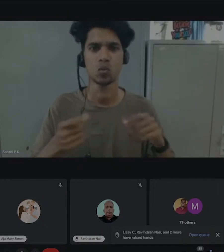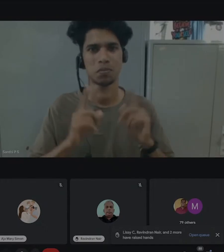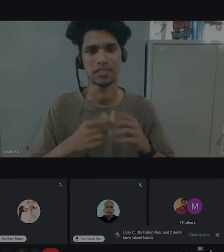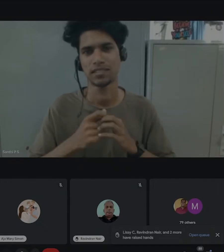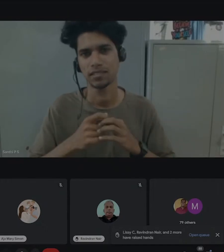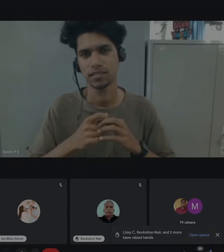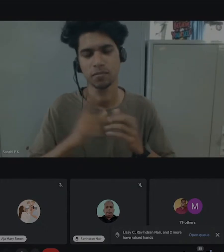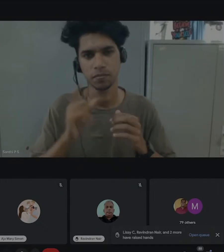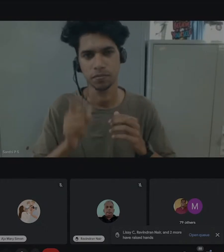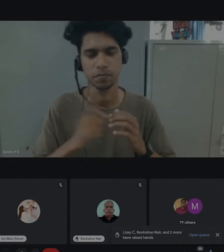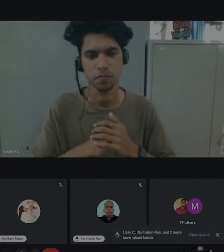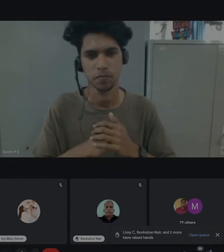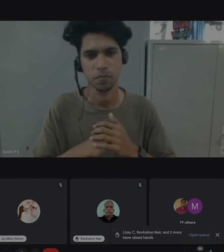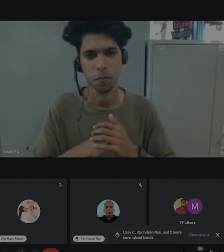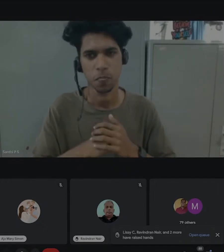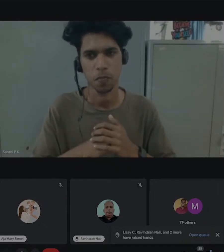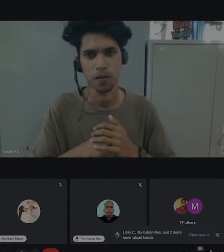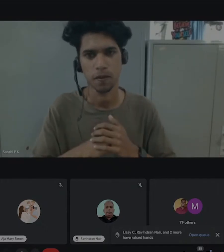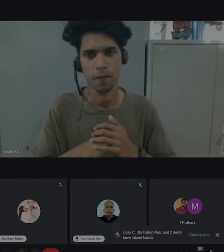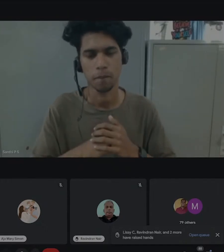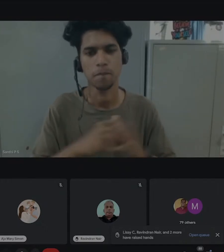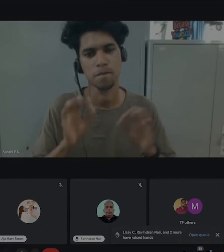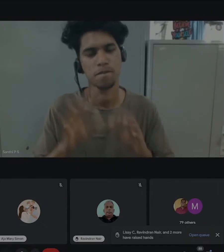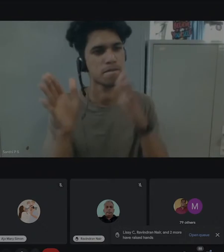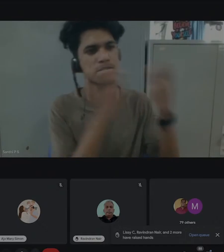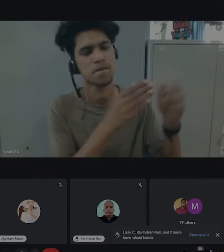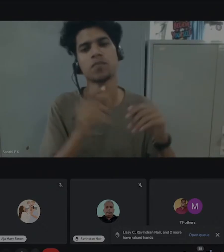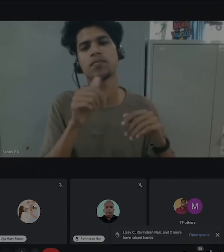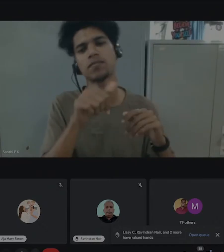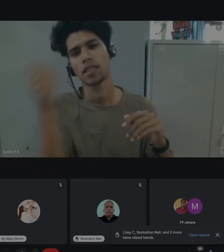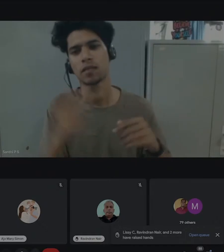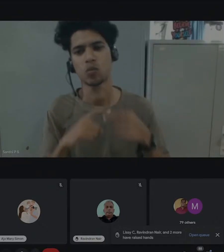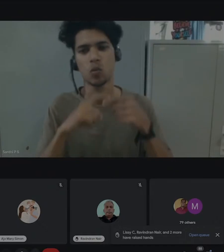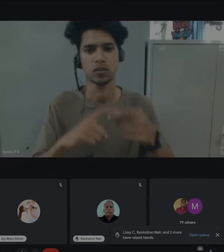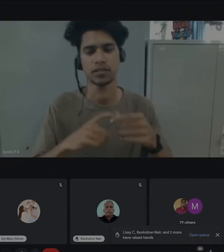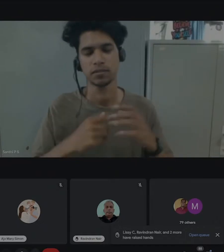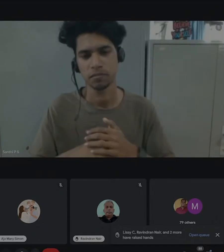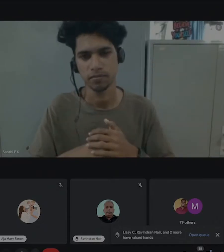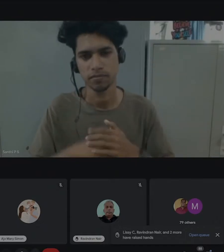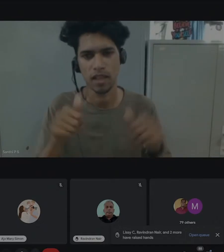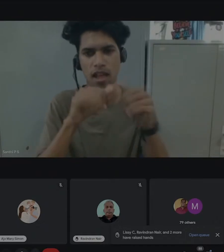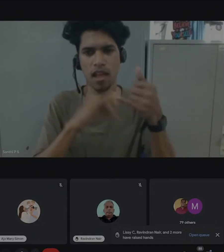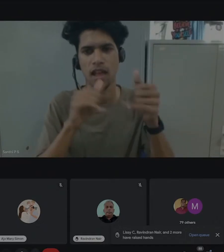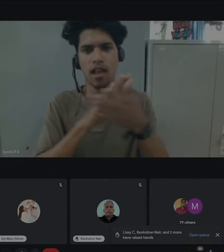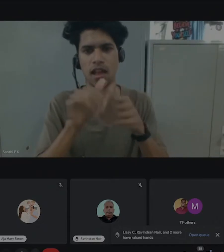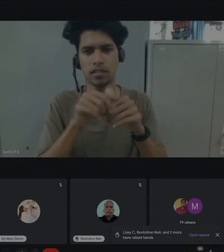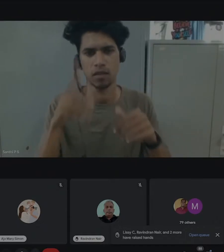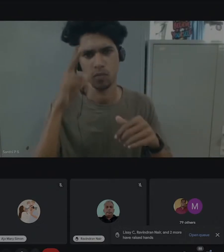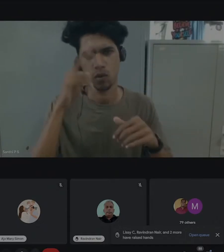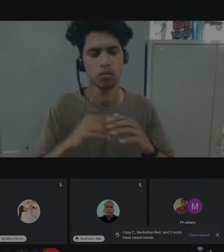നമ്മുടെ അടുത്ത ചോദ്യത്തിലേക്ക് പോവുകയാണ്. മിസ് ആശ ചോദിച്ചിരിക്കുന്നതാണ്. മോന് 10 വയസ്സ്